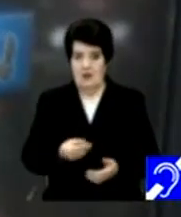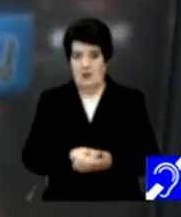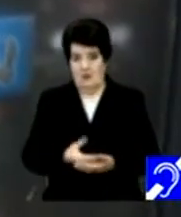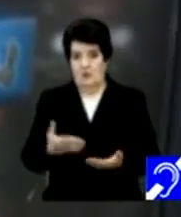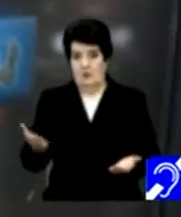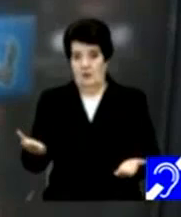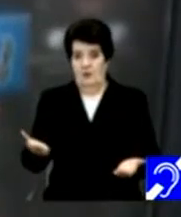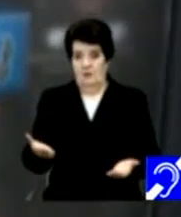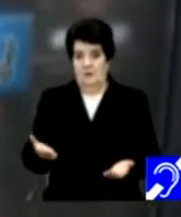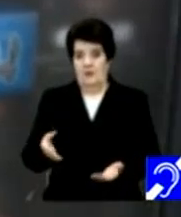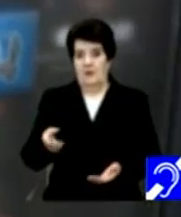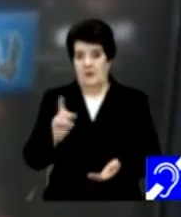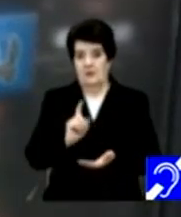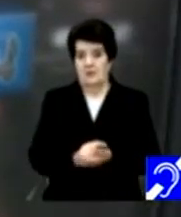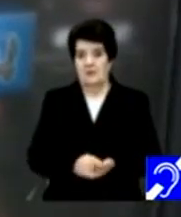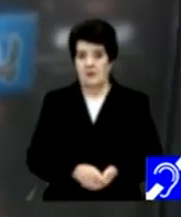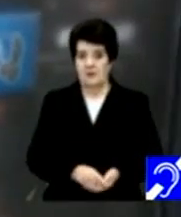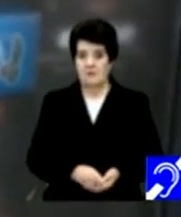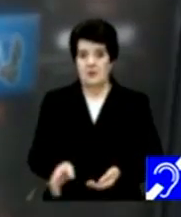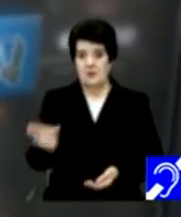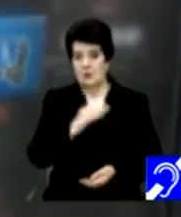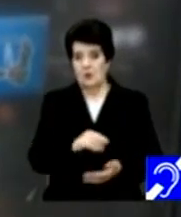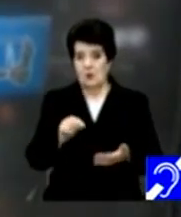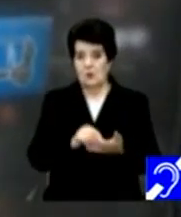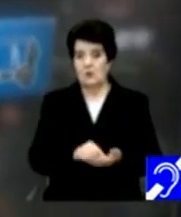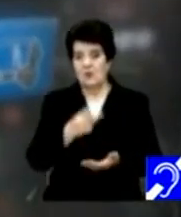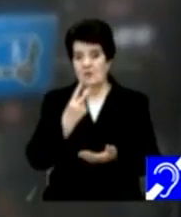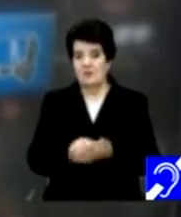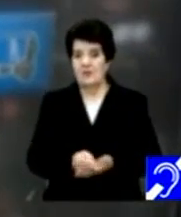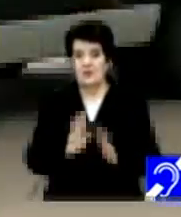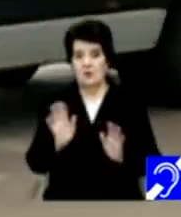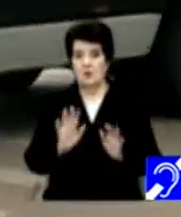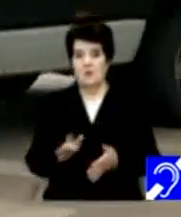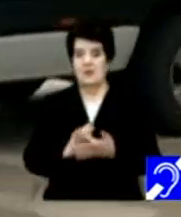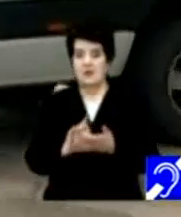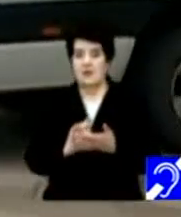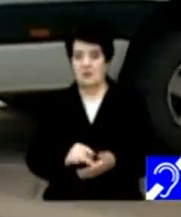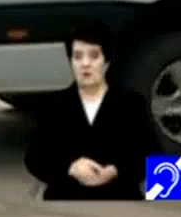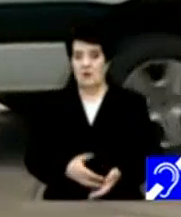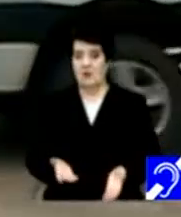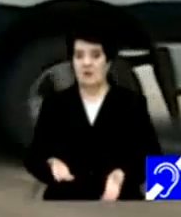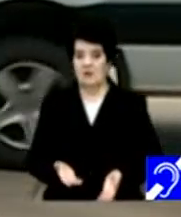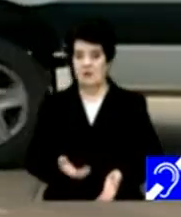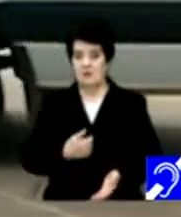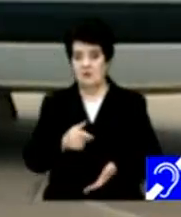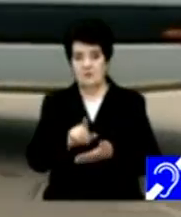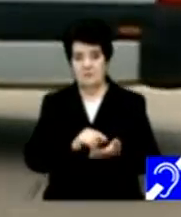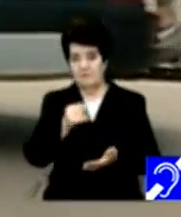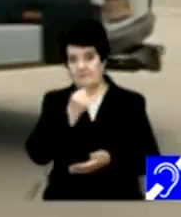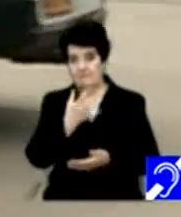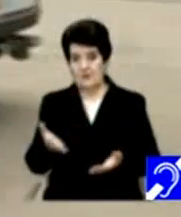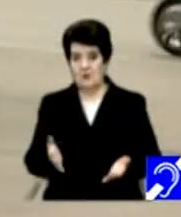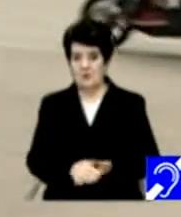la urmă. Suntem bătuți din toate punctele de vedere, nu numai de călătorie. Nu putem să fim împotrivă, pentru